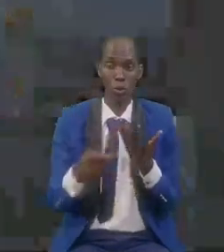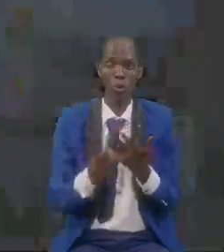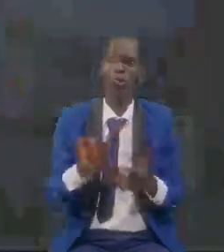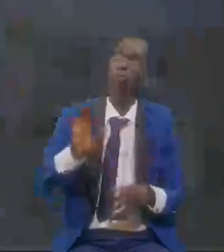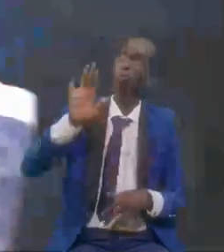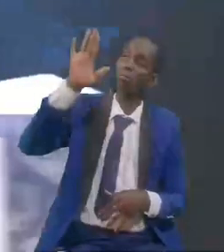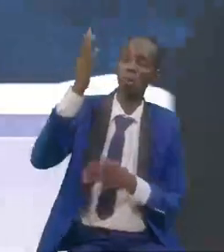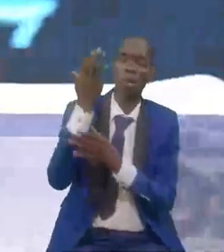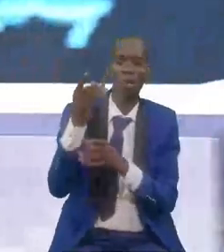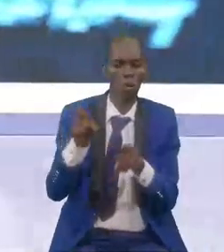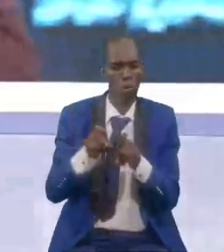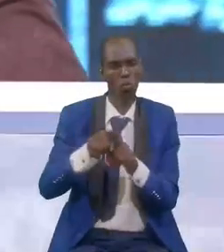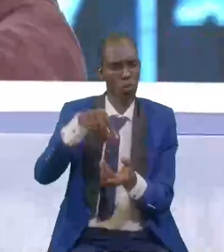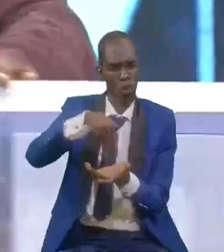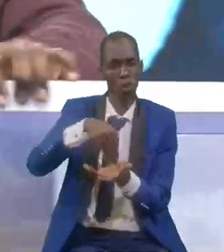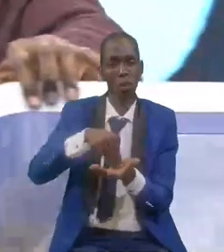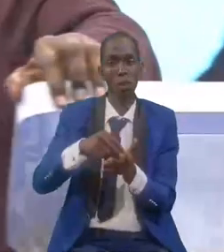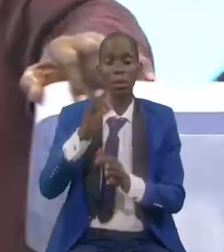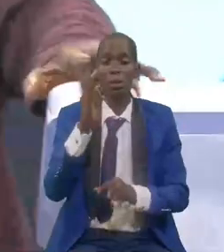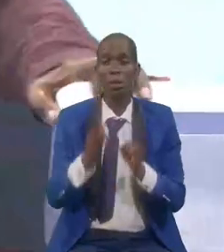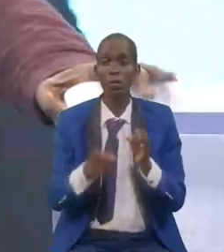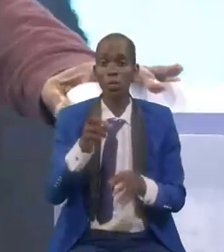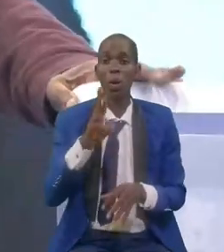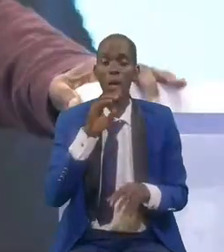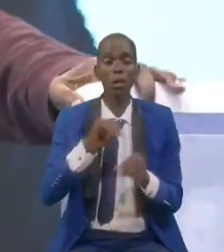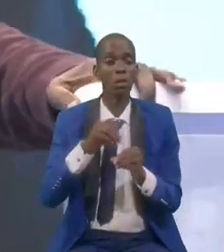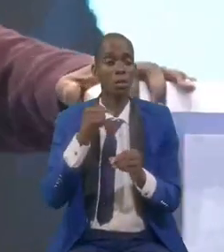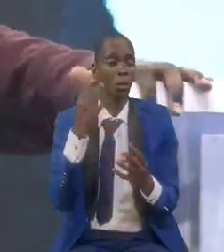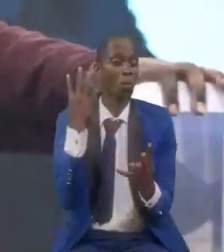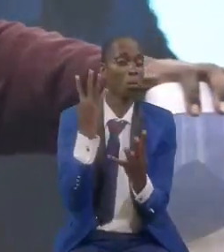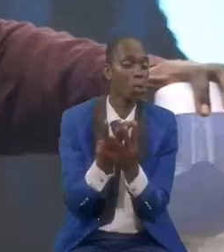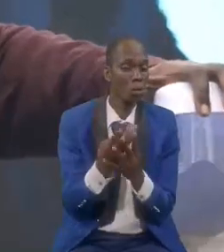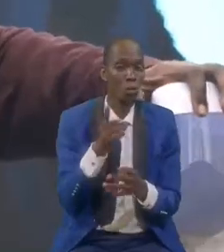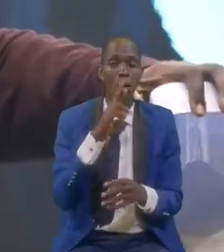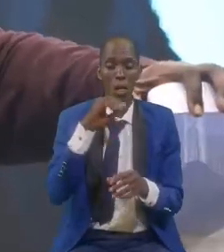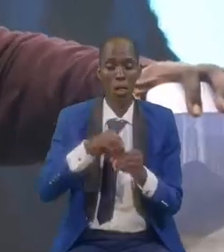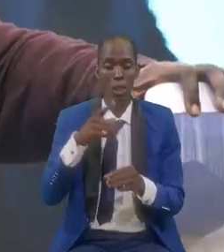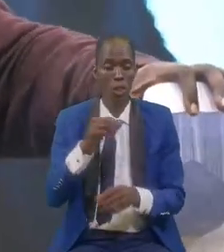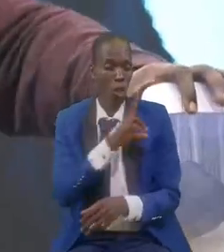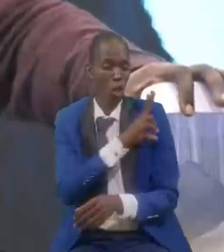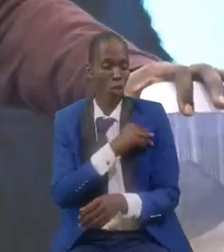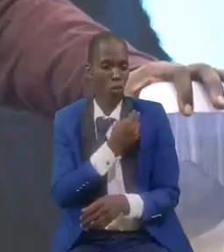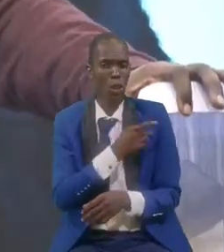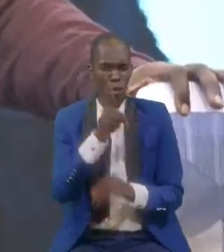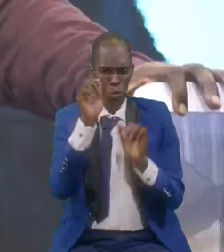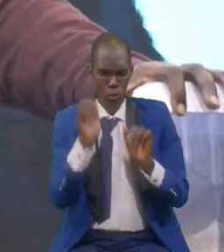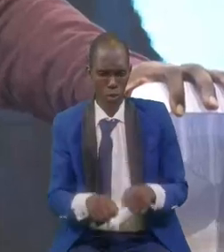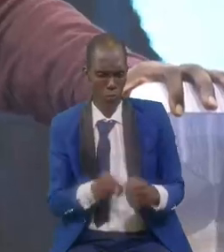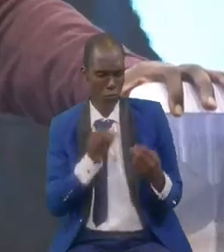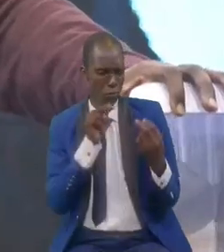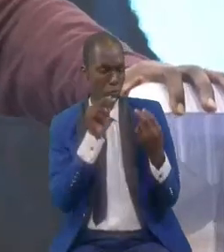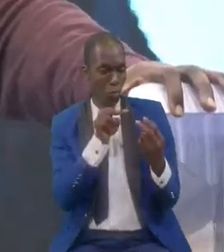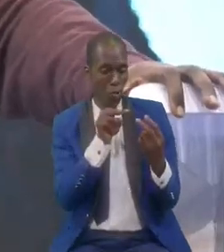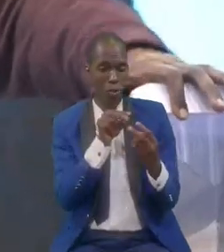main et levez-vous. Et si vous êtes en prison, ou si vous êtes à l'hôpital et vous êtes connecté avec